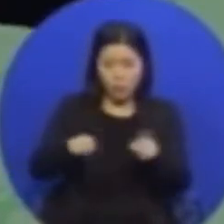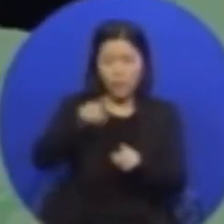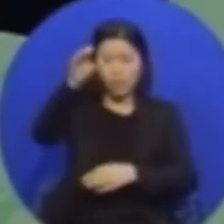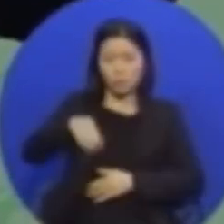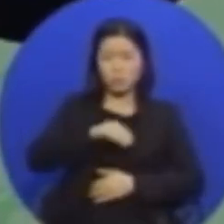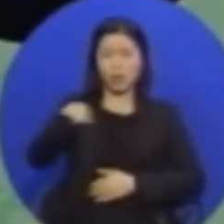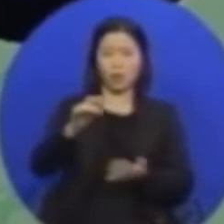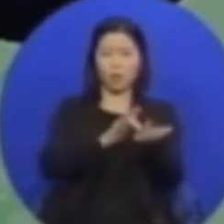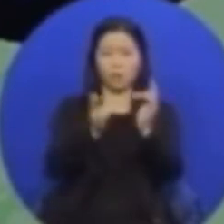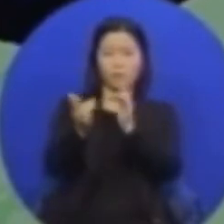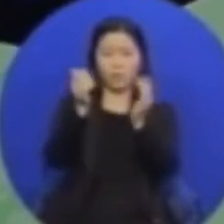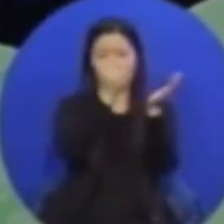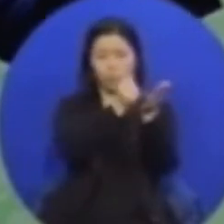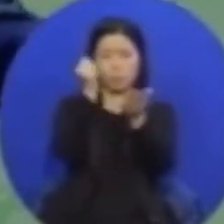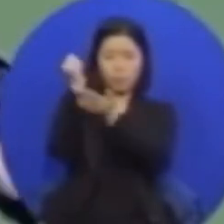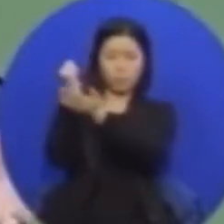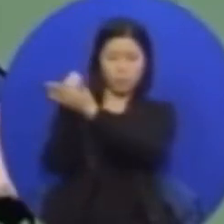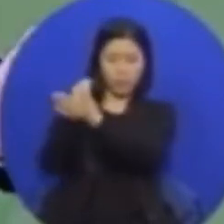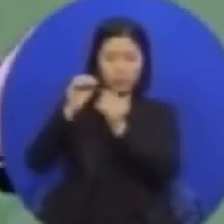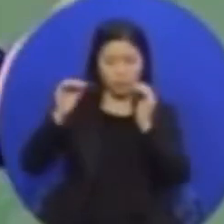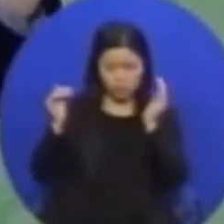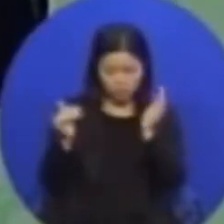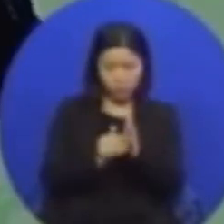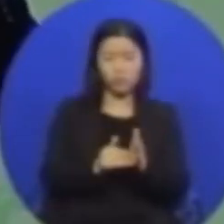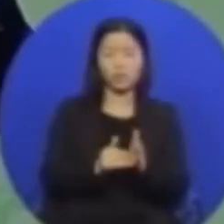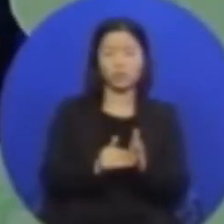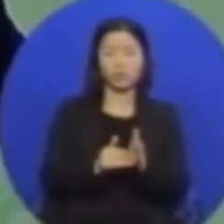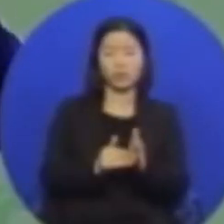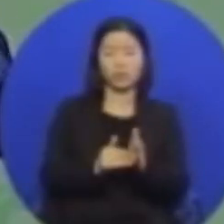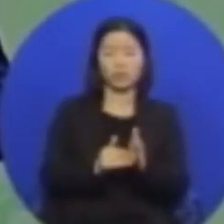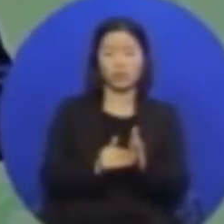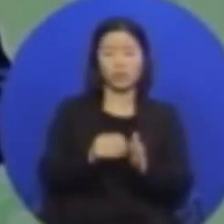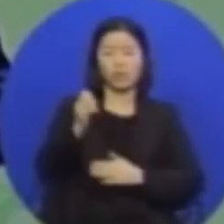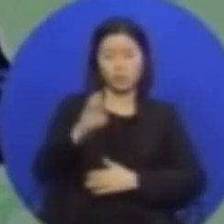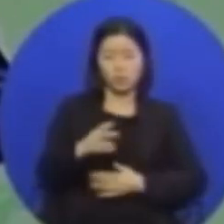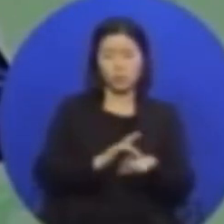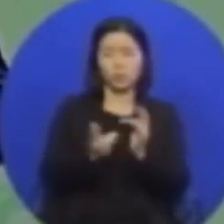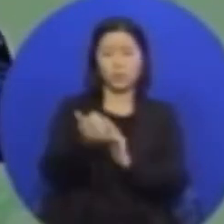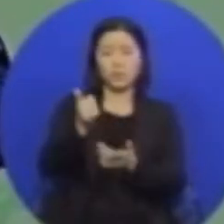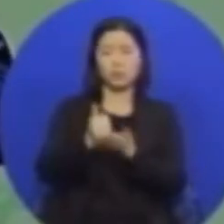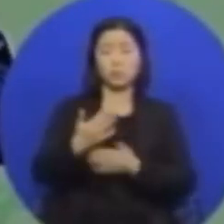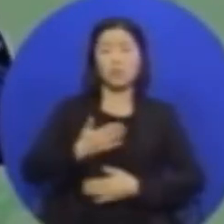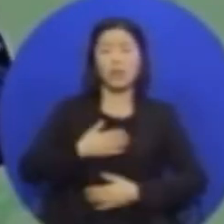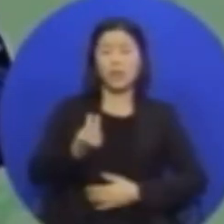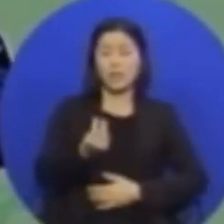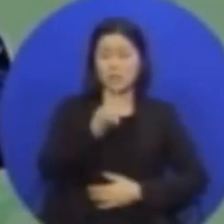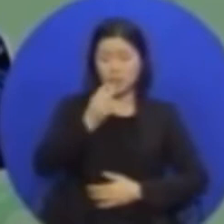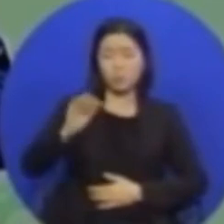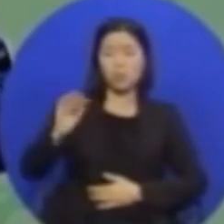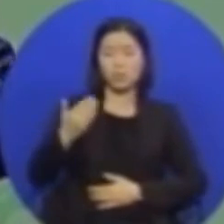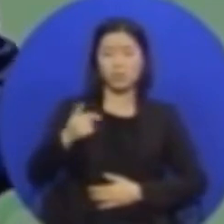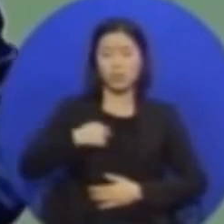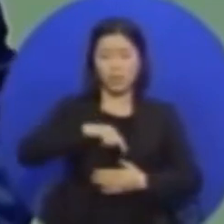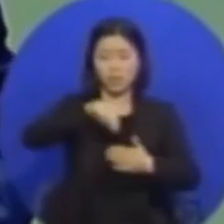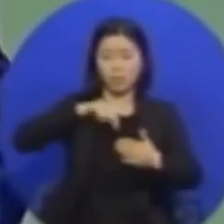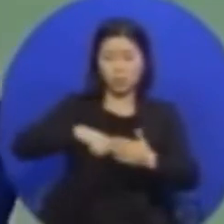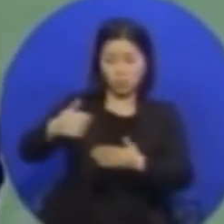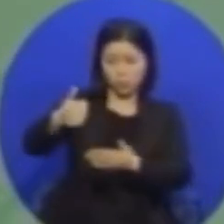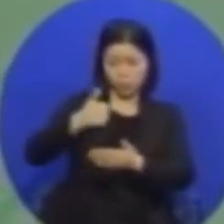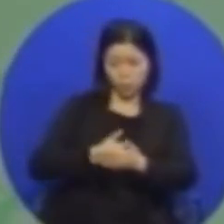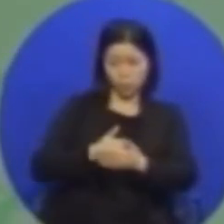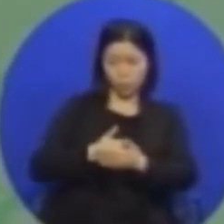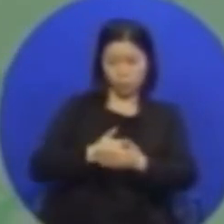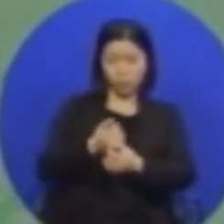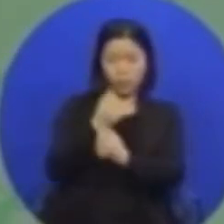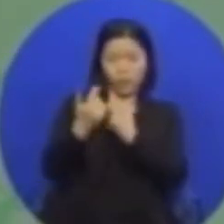박혀 버렸습니다 그리고 예수님이 내 생명이 되셔서 내 아내 오세요 갈라디아서